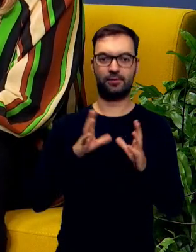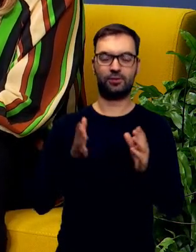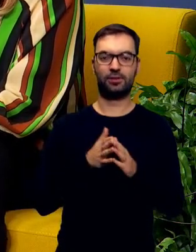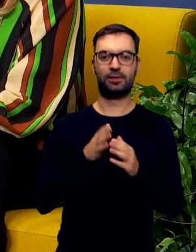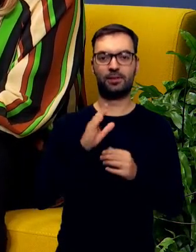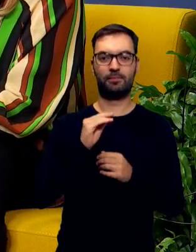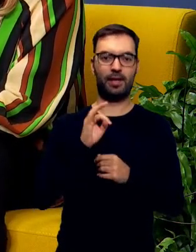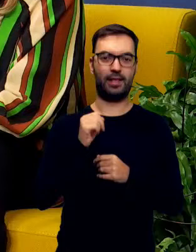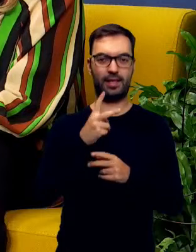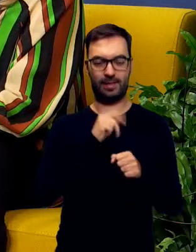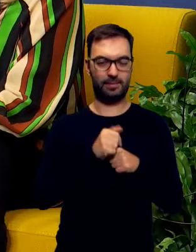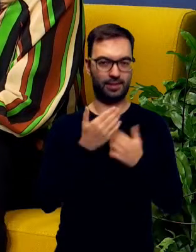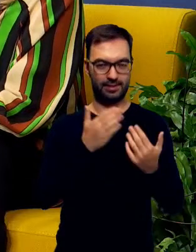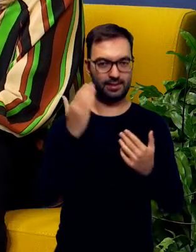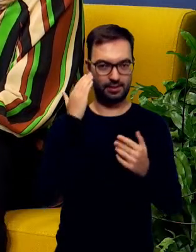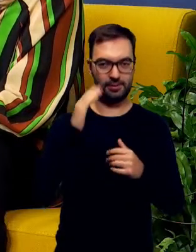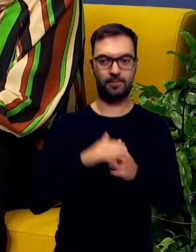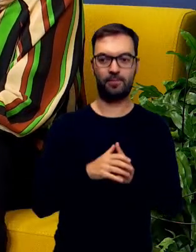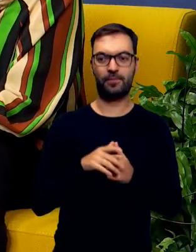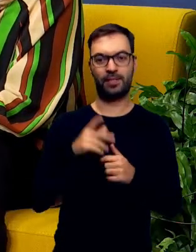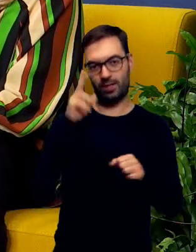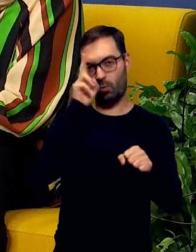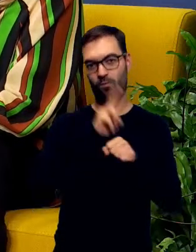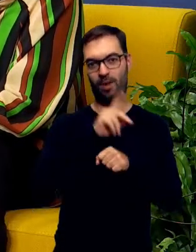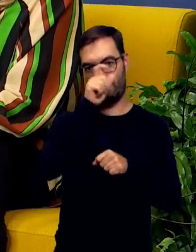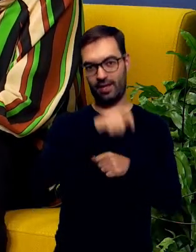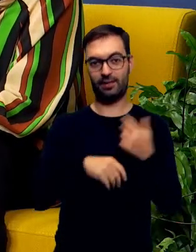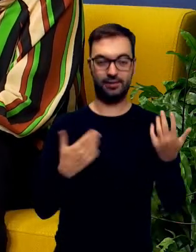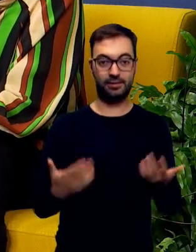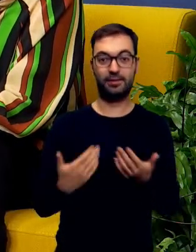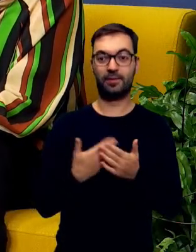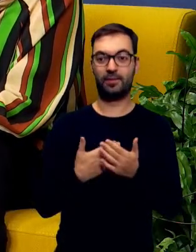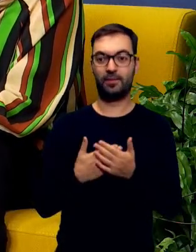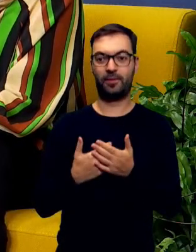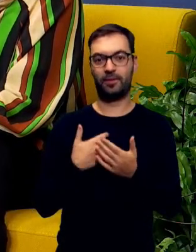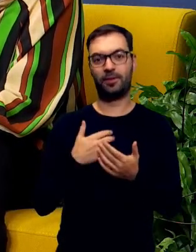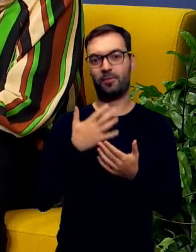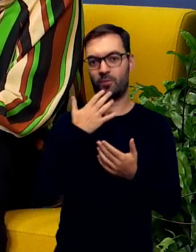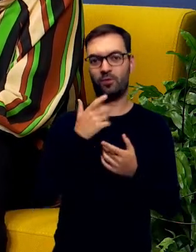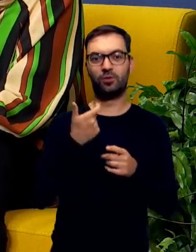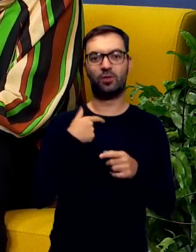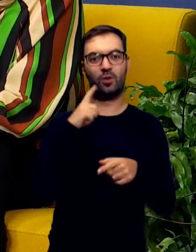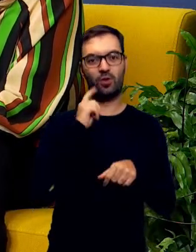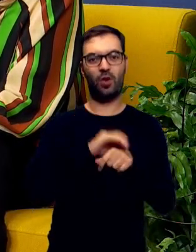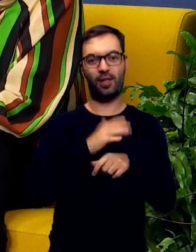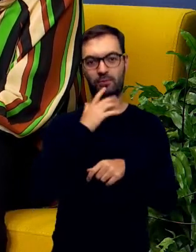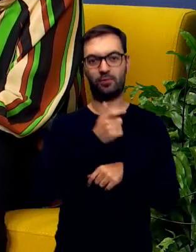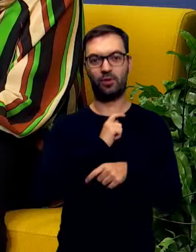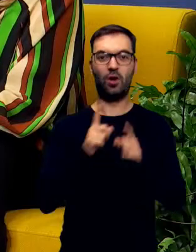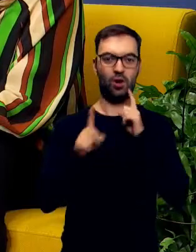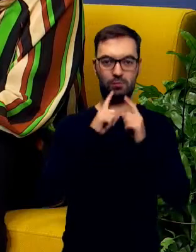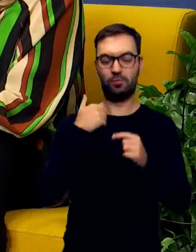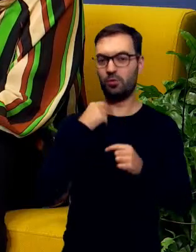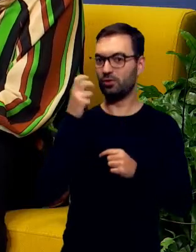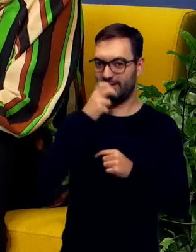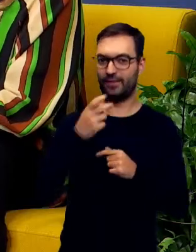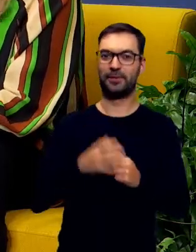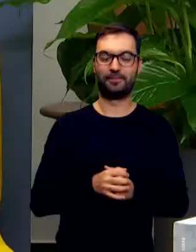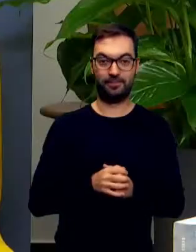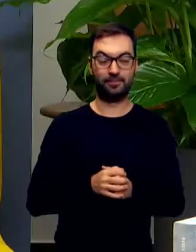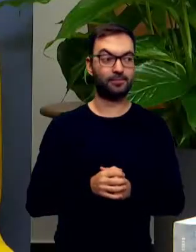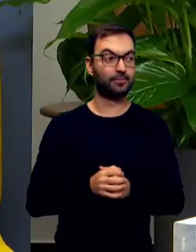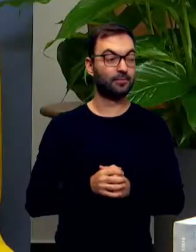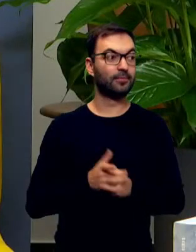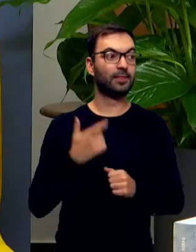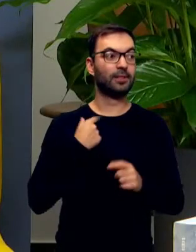wszyscy Beatę, darzymy zaufaniem, więc mówię o tym, co mówili mi koledzy, rozmowy były ciekawe.